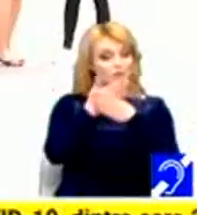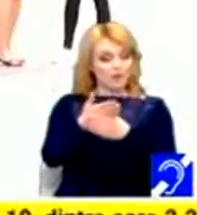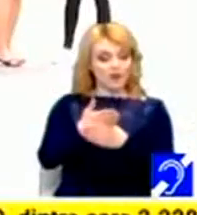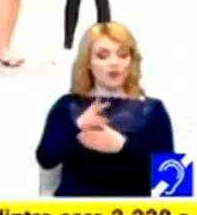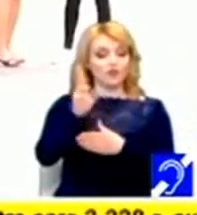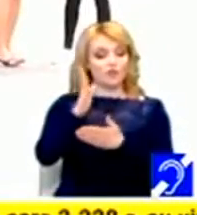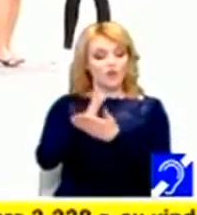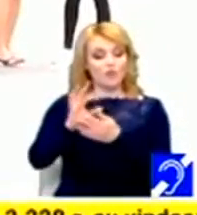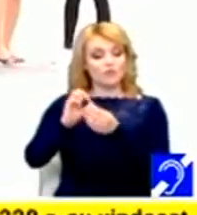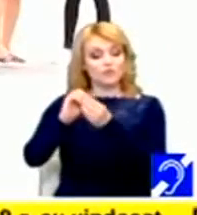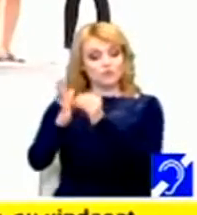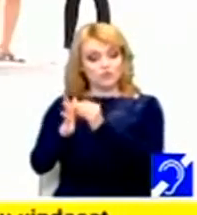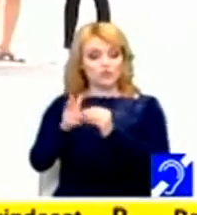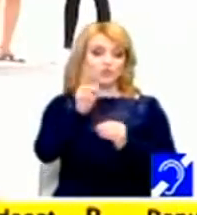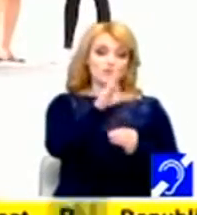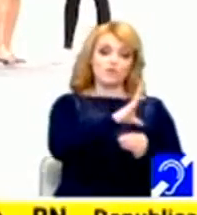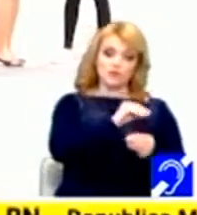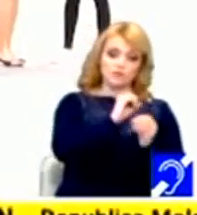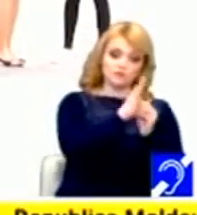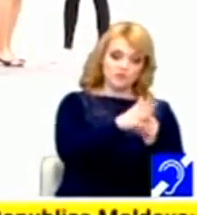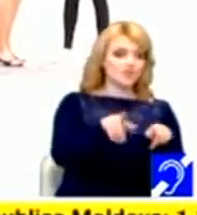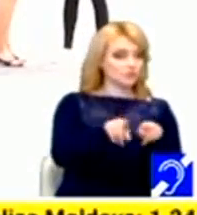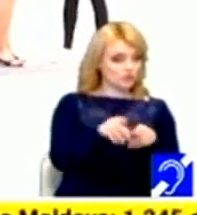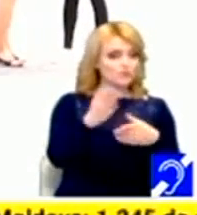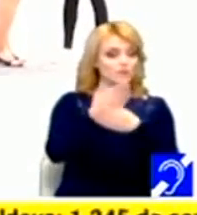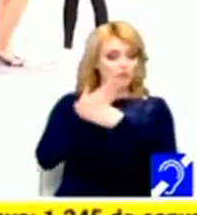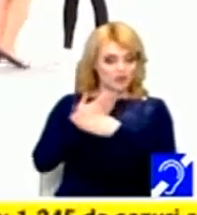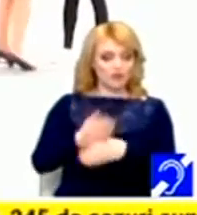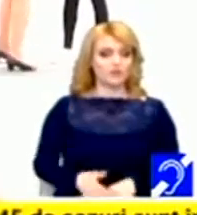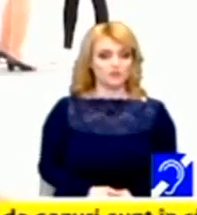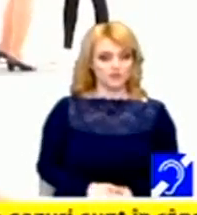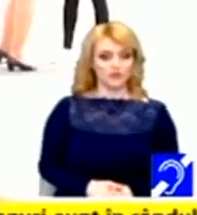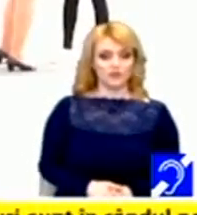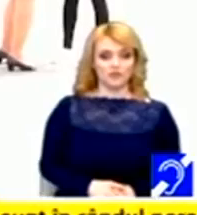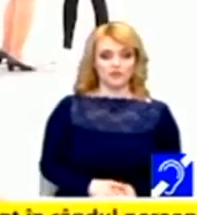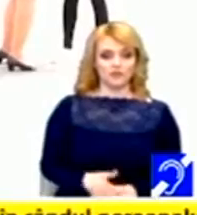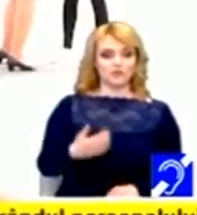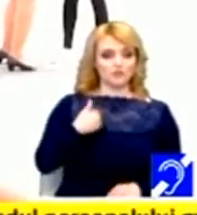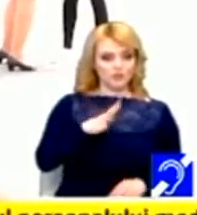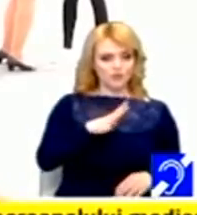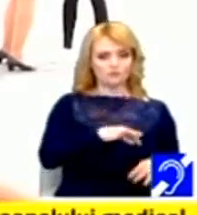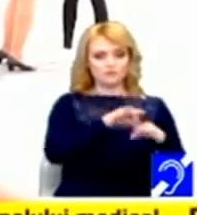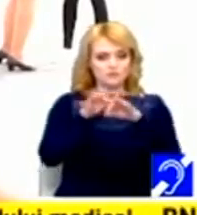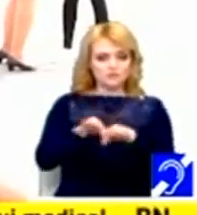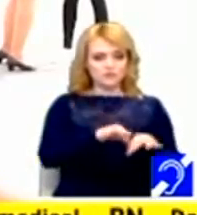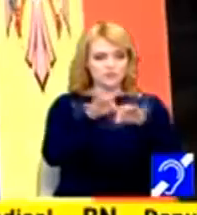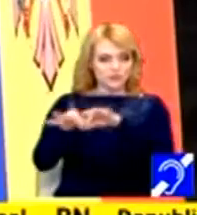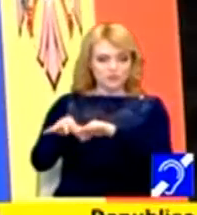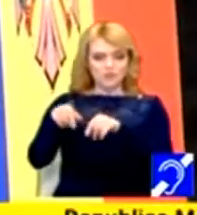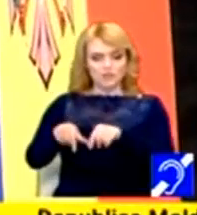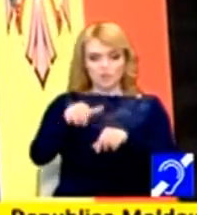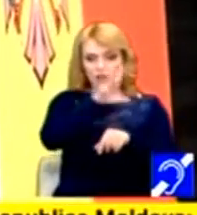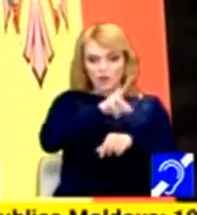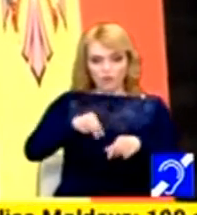inclusiv au acoperit și activitatea mașinii de terapie intensivă mobilă. Noi am avut mai multe transferuri, 7 transferuri spre Chișinău.